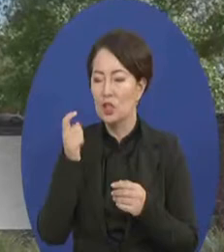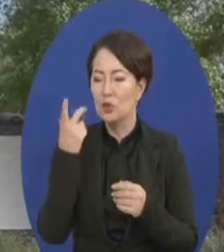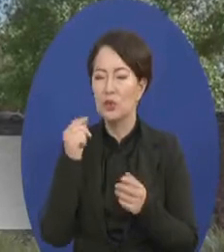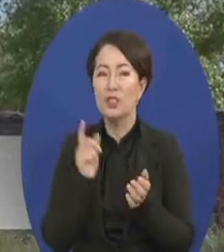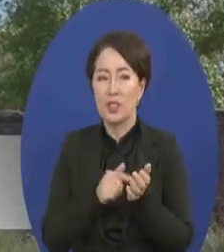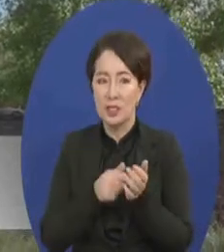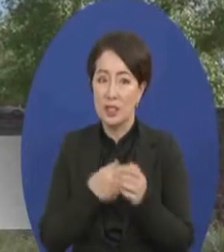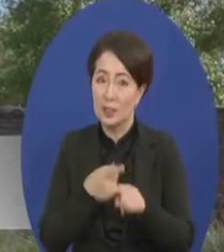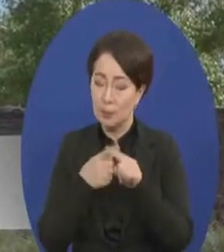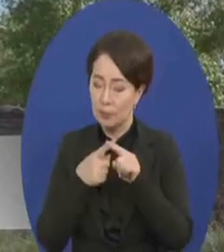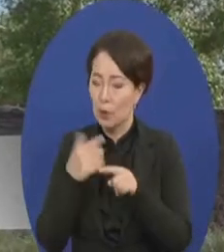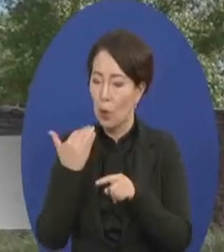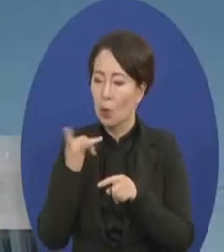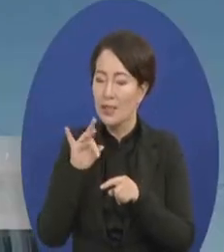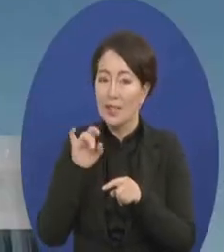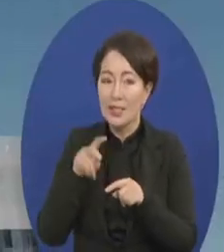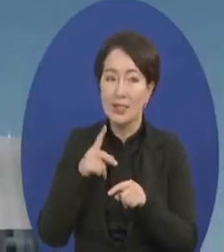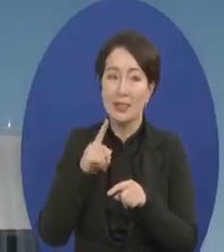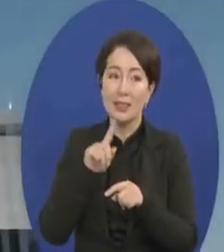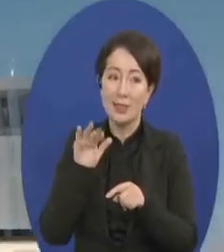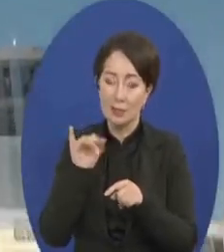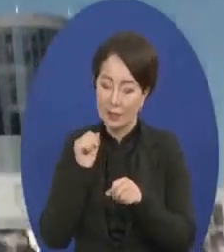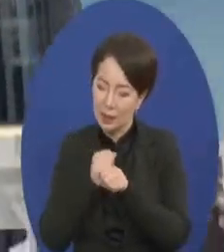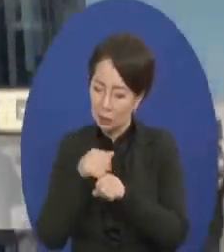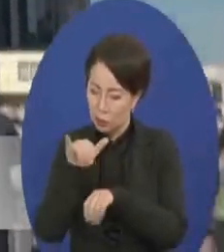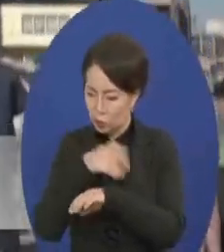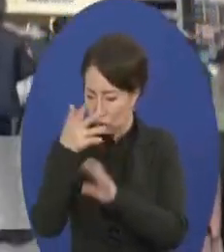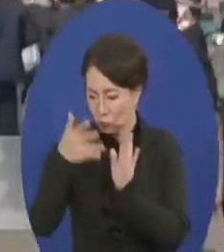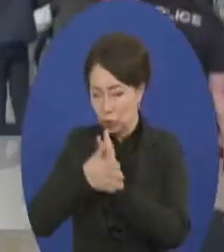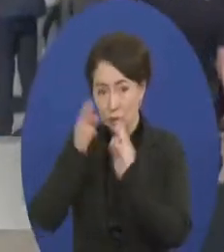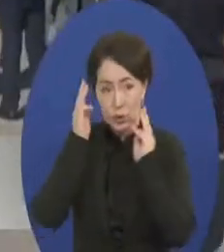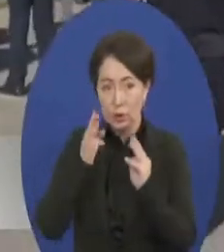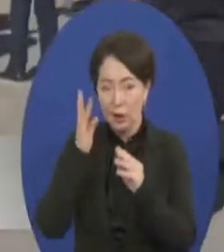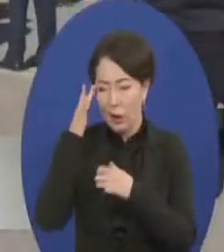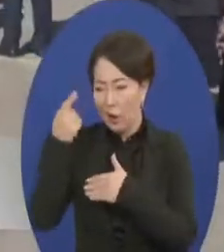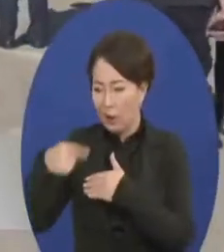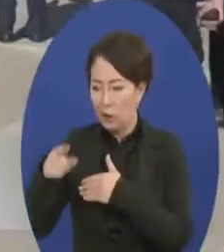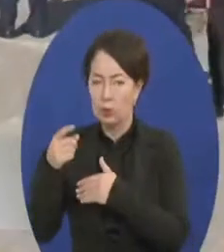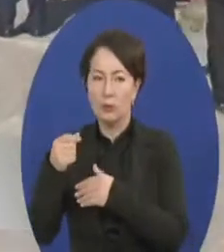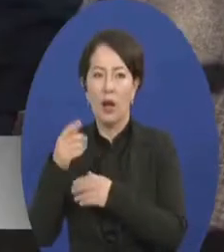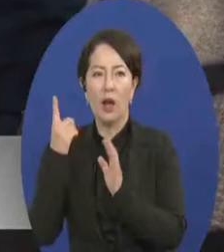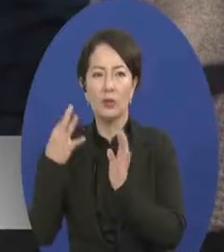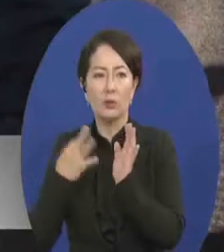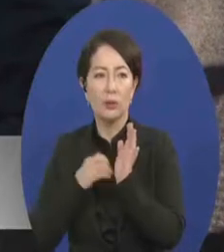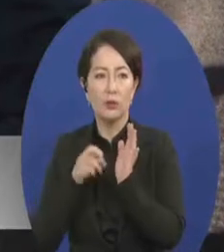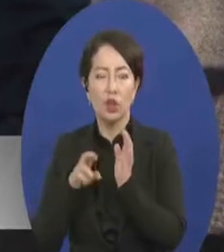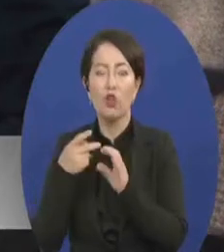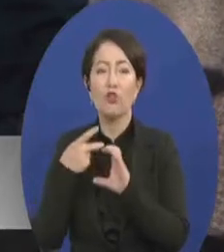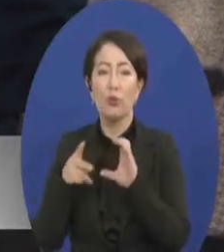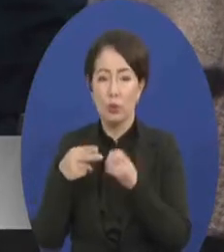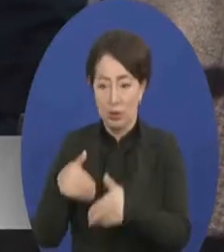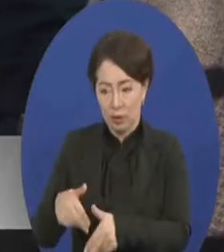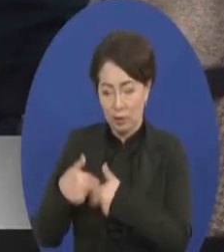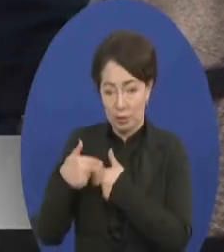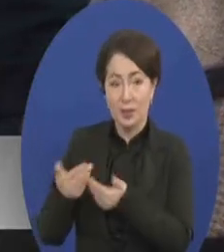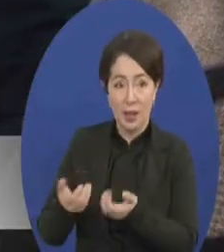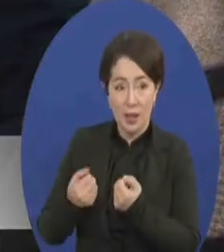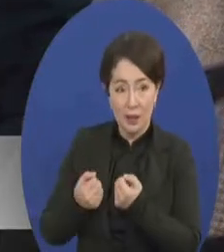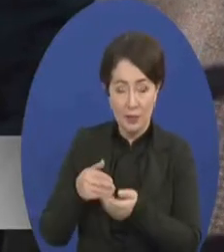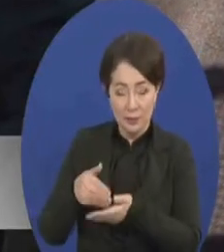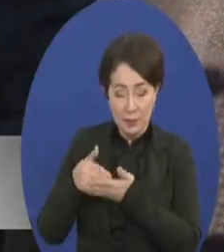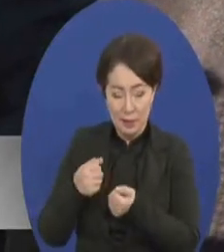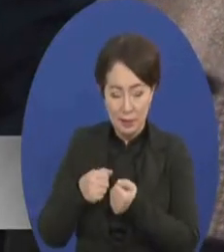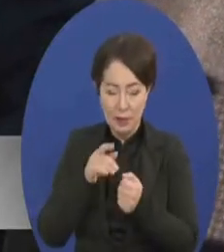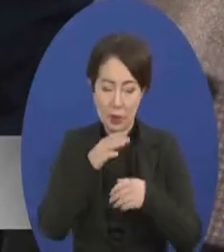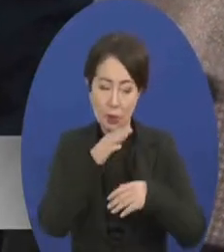байнга нэмэгддэг юм. Урьдчилан засварын ажлыг улсын төсөөс шийдэлгүй гадны төслөөс 18 сая еврогийн нэмжлэг авахор болжээ. Харин үлдсэн дулаалах шаардлагатай